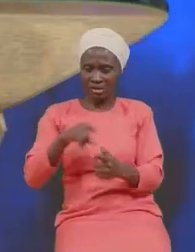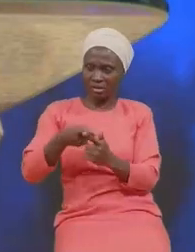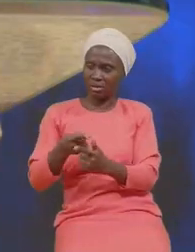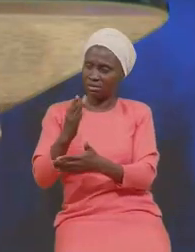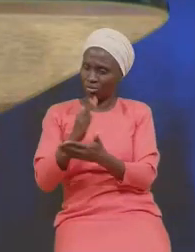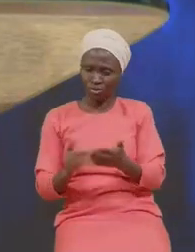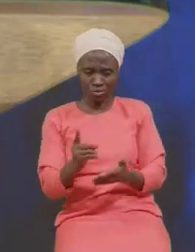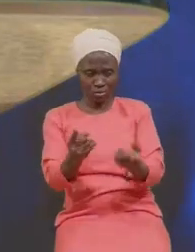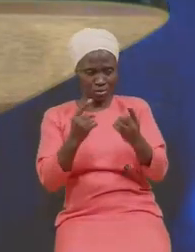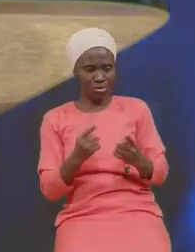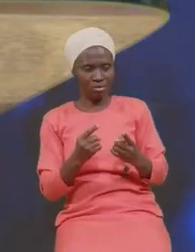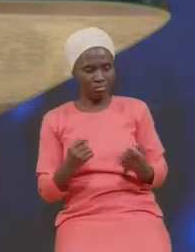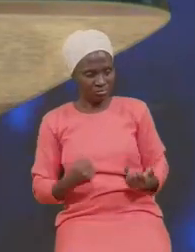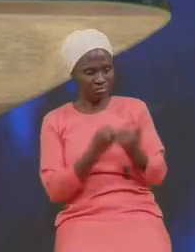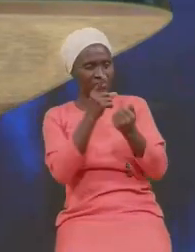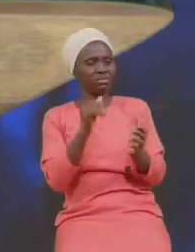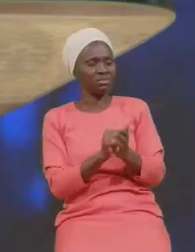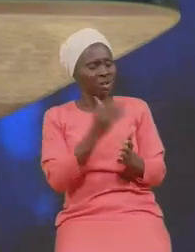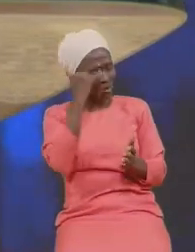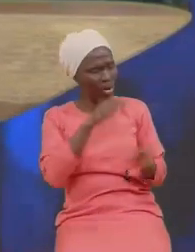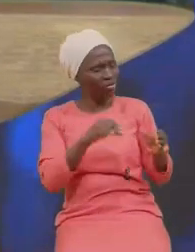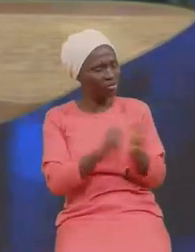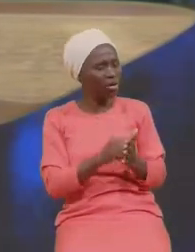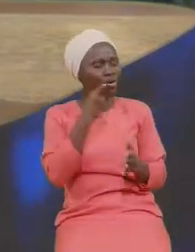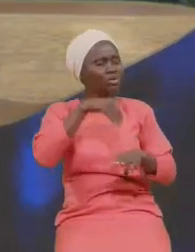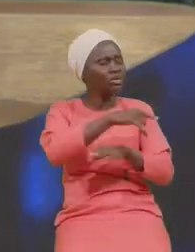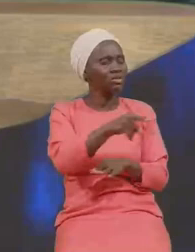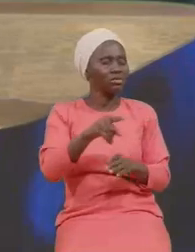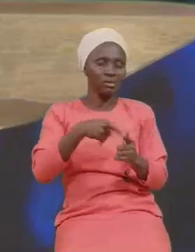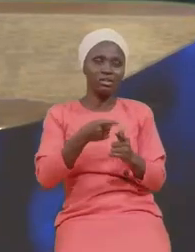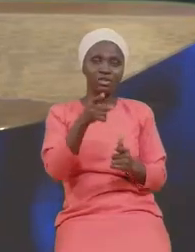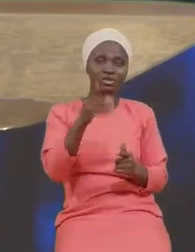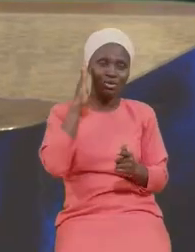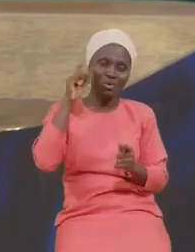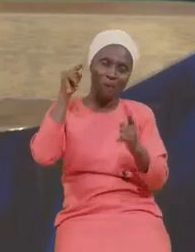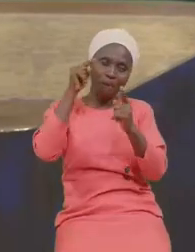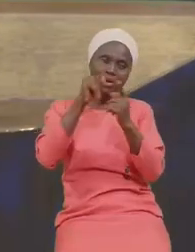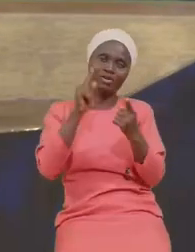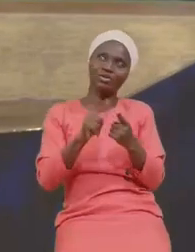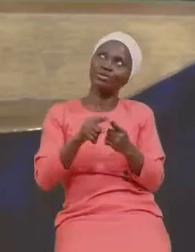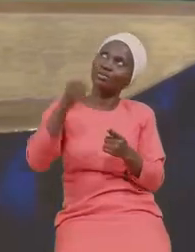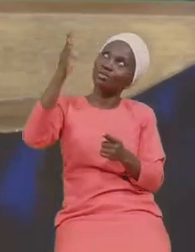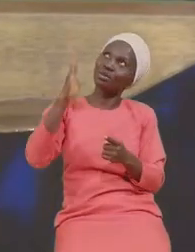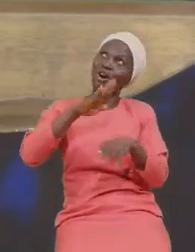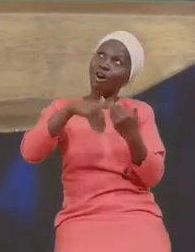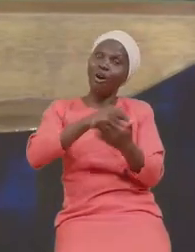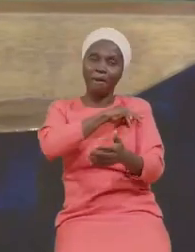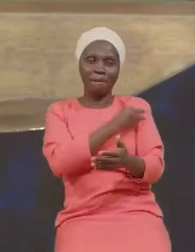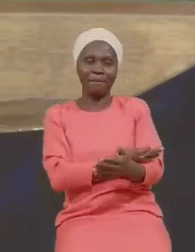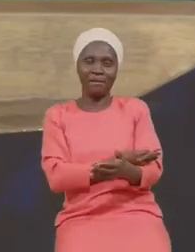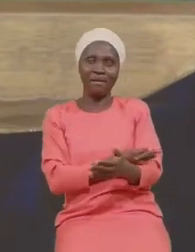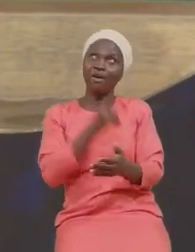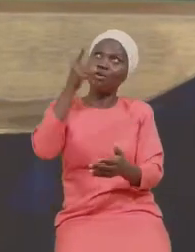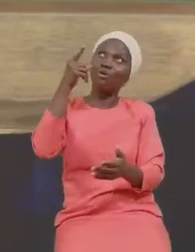et qui t'a envoyé faire ça alors tu dois le dieu tu puissant celui qui va écraser